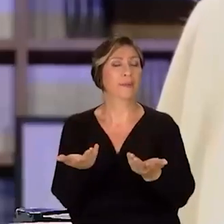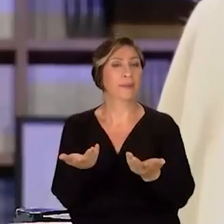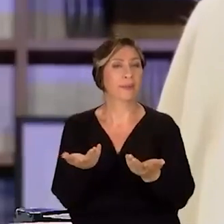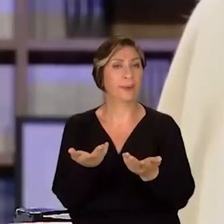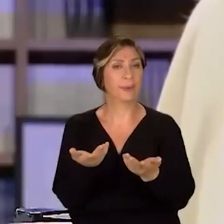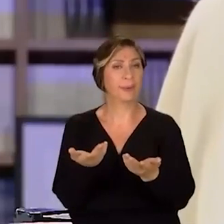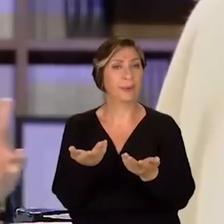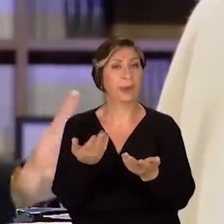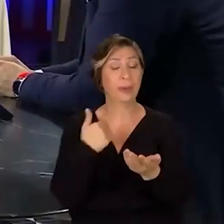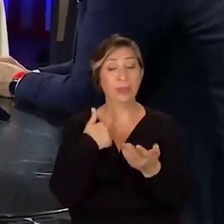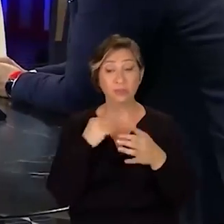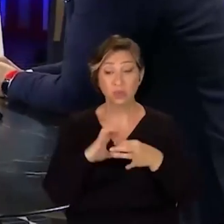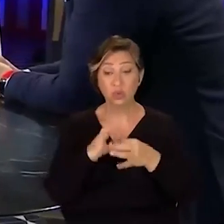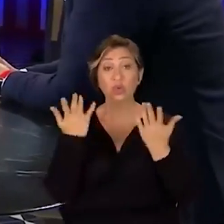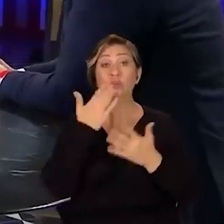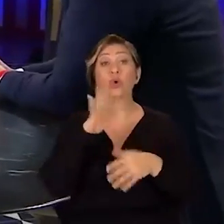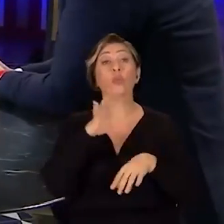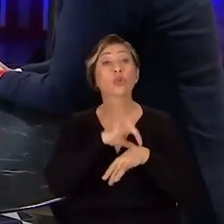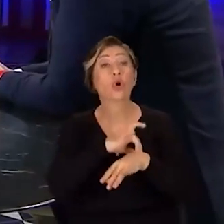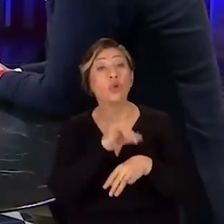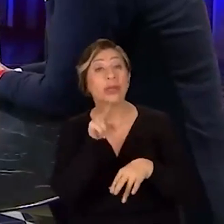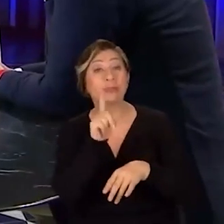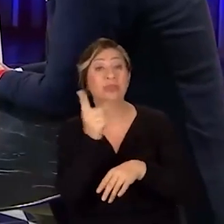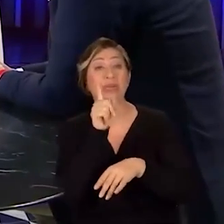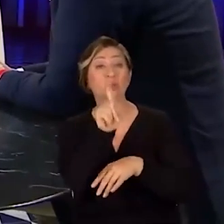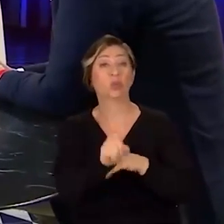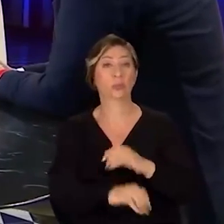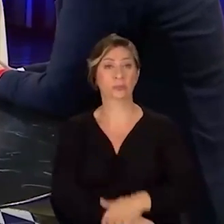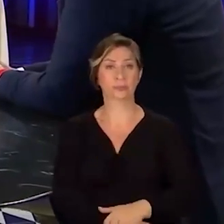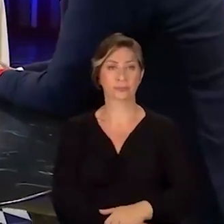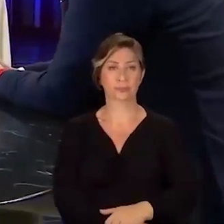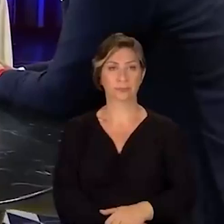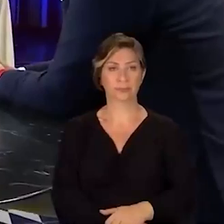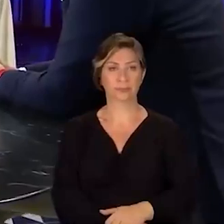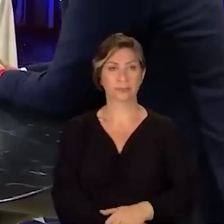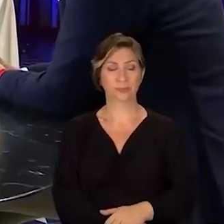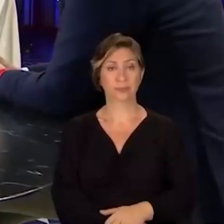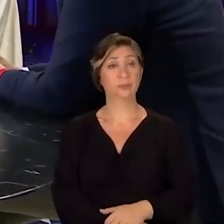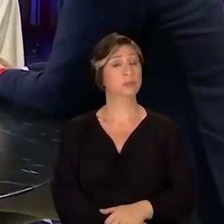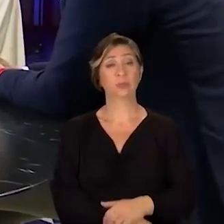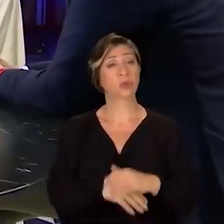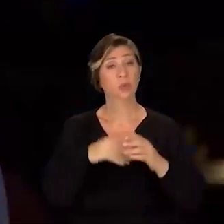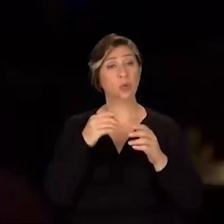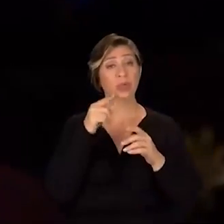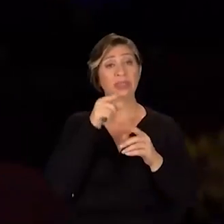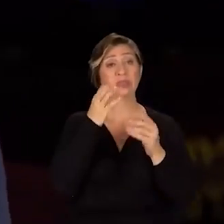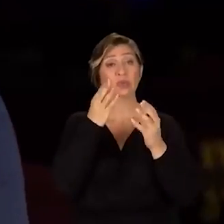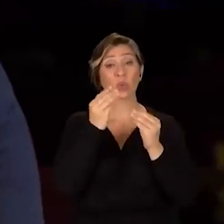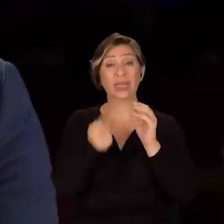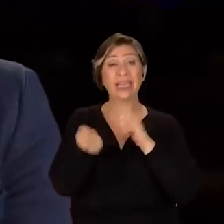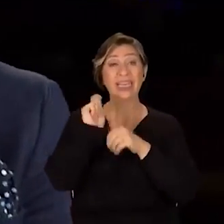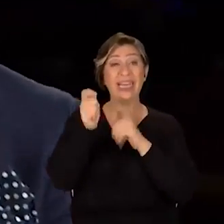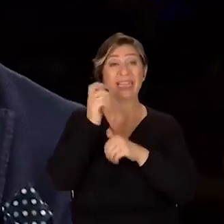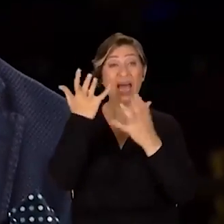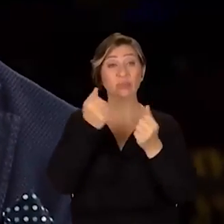bununla ilgili bilimsel çalışma benim için çare yok mu doktor gibi bir şey soruyorum doktora. Bunu şöyle çok söyleyelim. Kredi aldın diyecek bana. Aynen, çok, o zaman da. Siz biraz çok kredi almış